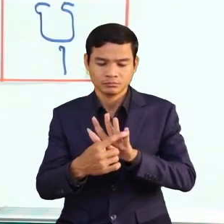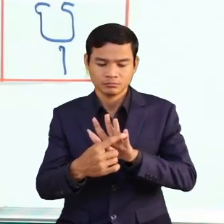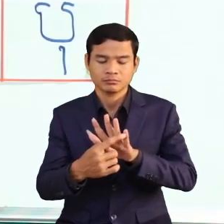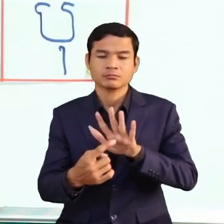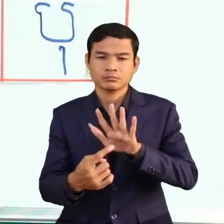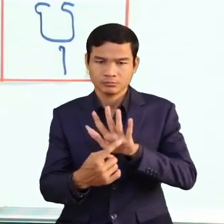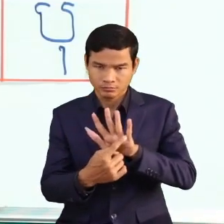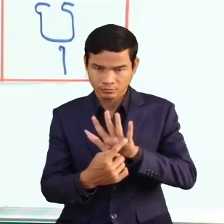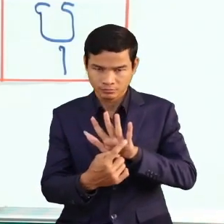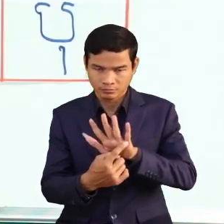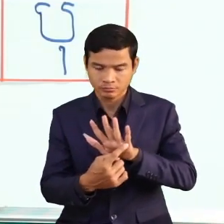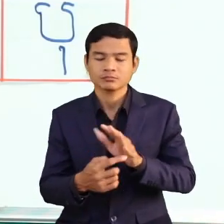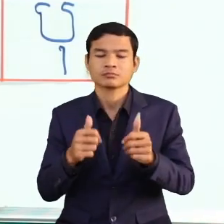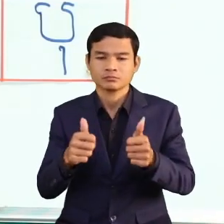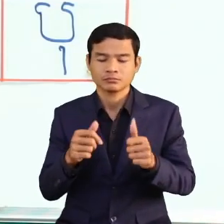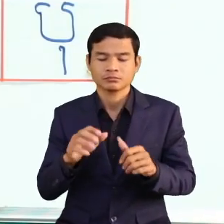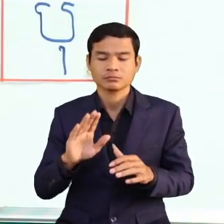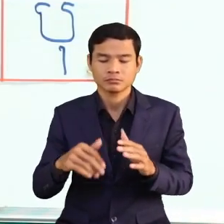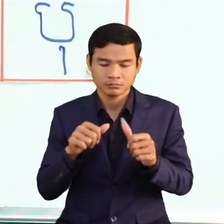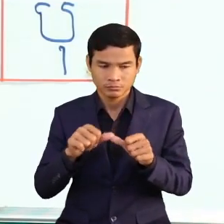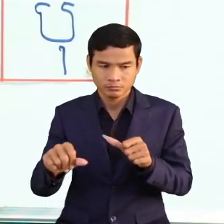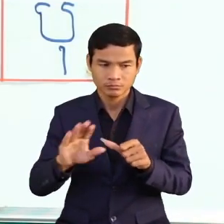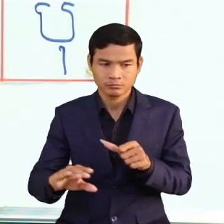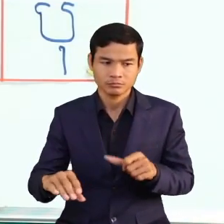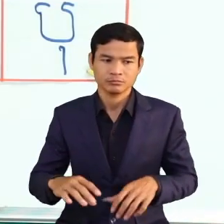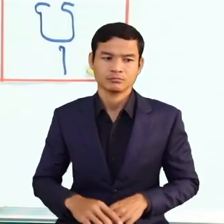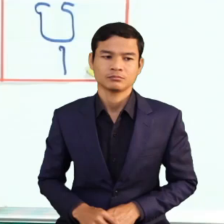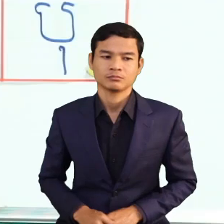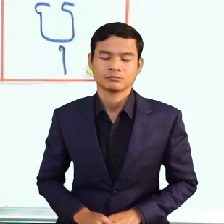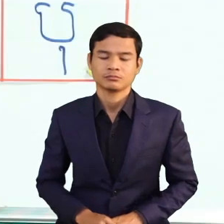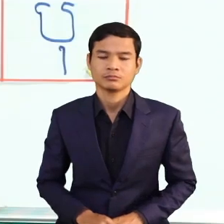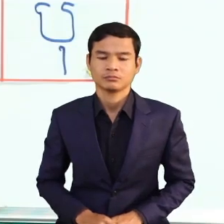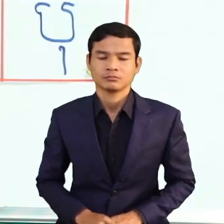ចាពូកែមែនកូនតោះបន្តទៀត